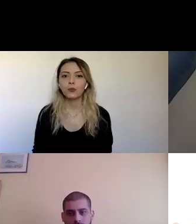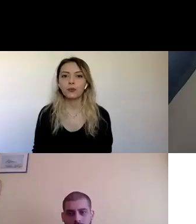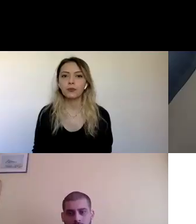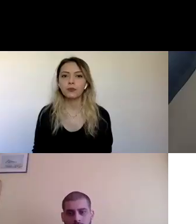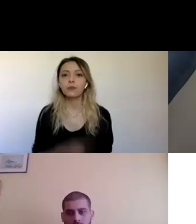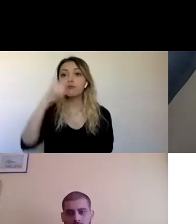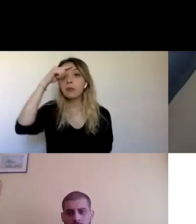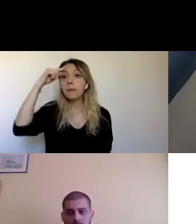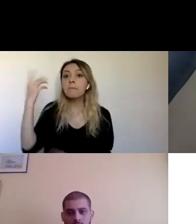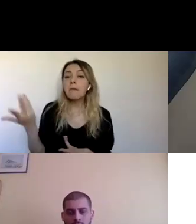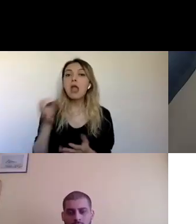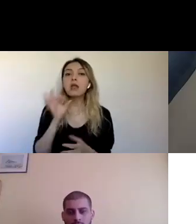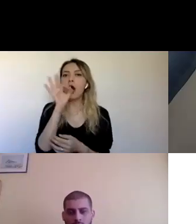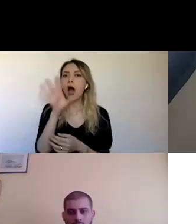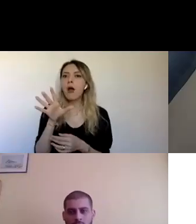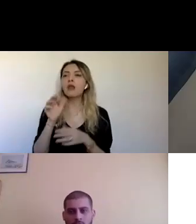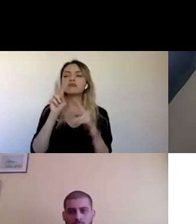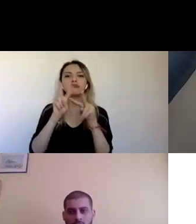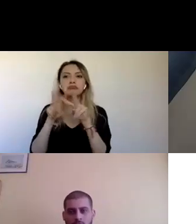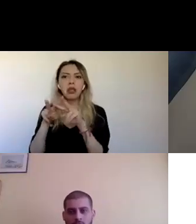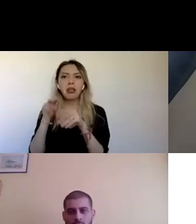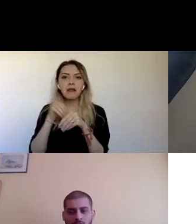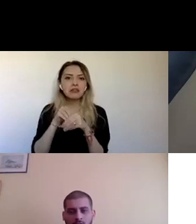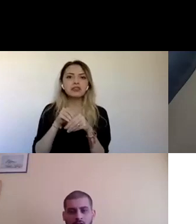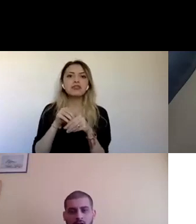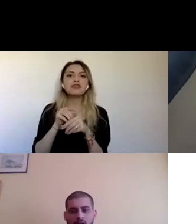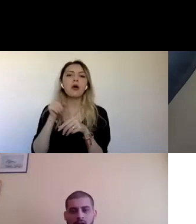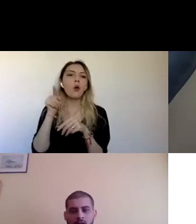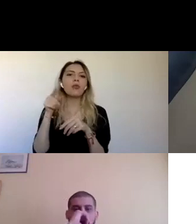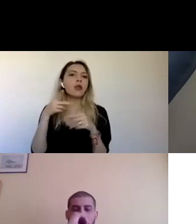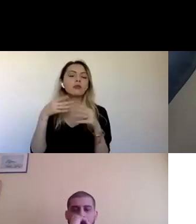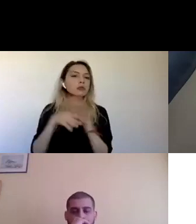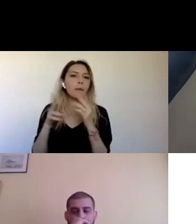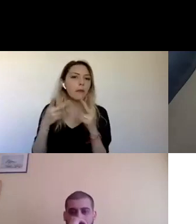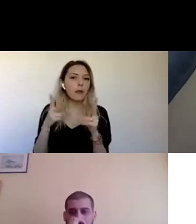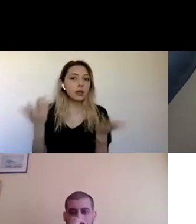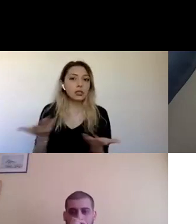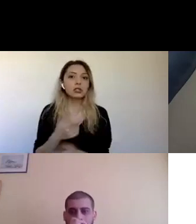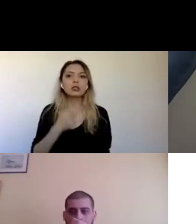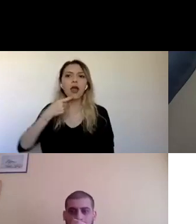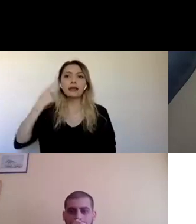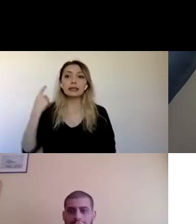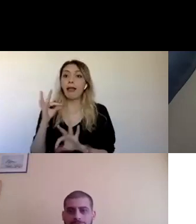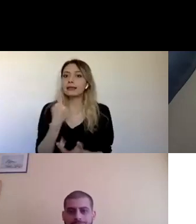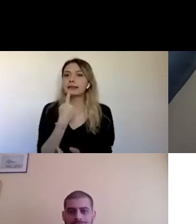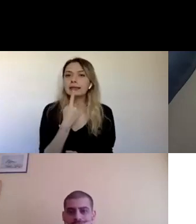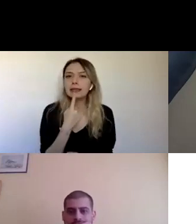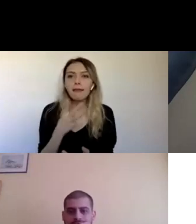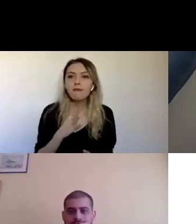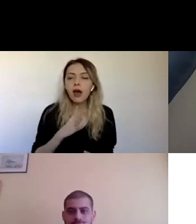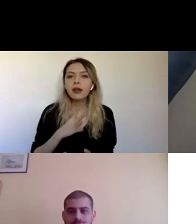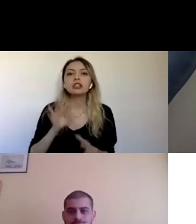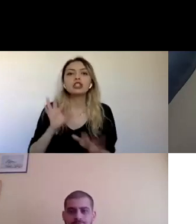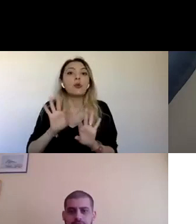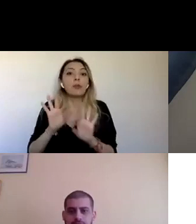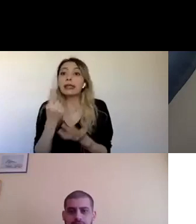onların gündemlerine bakmak için aslında bize oldukça kolaylaştıran bir araç. Bir gördüğünüz gibi işte STGM sitesinin o